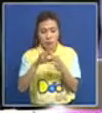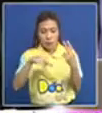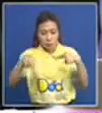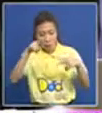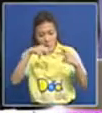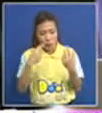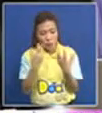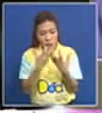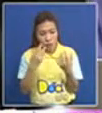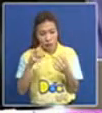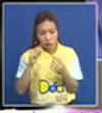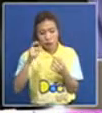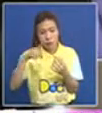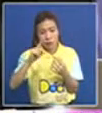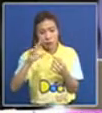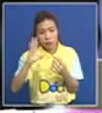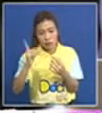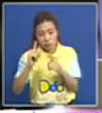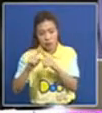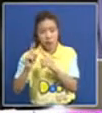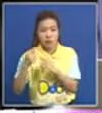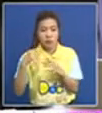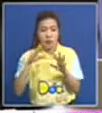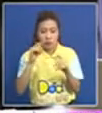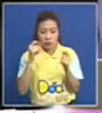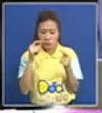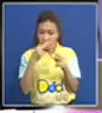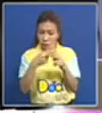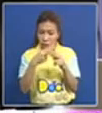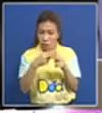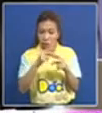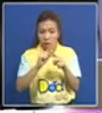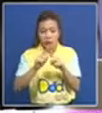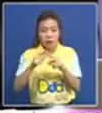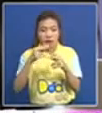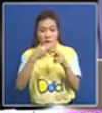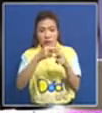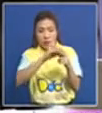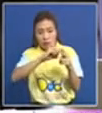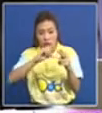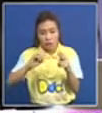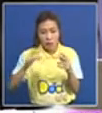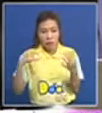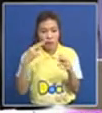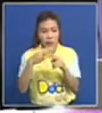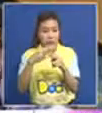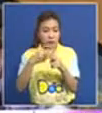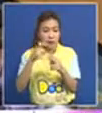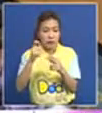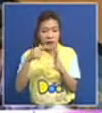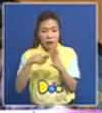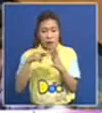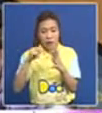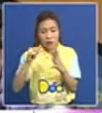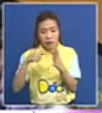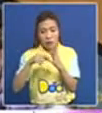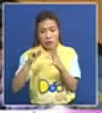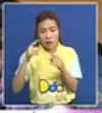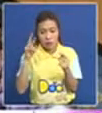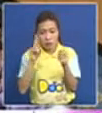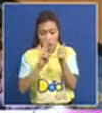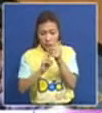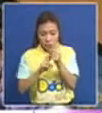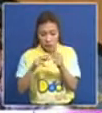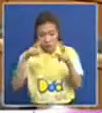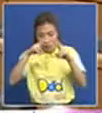ริตแห่งชาติหรือปปช.และการแถลงคัดค้านโต้แย้งคำแถลงเปิดสำนวนของนายสมศักดิ์ผู้ถูกกล่าวหาพร้อมพิจารณ